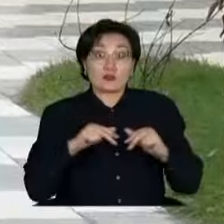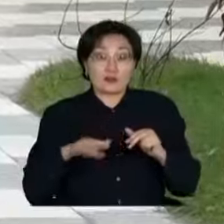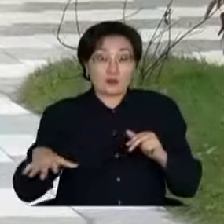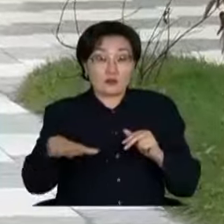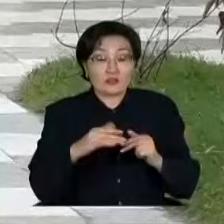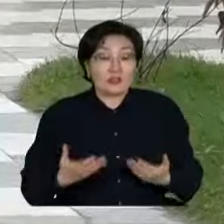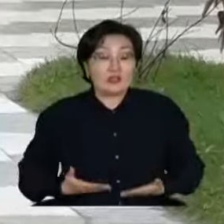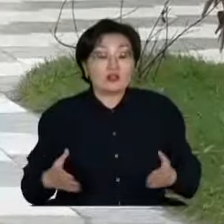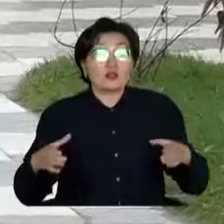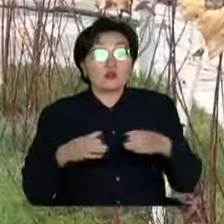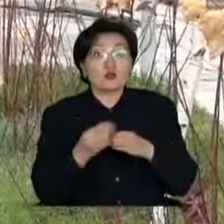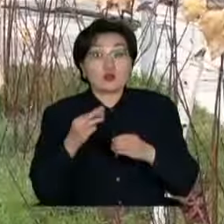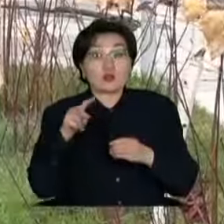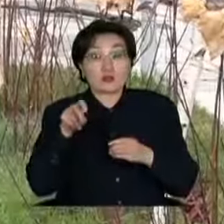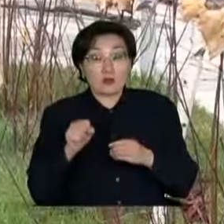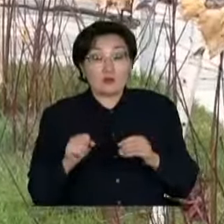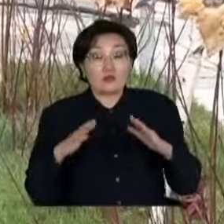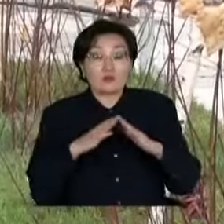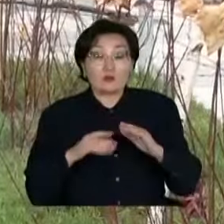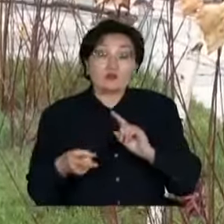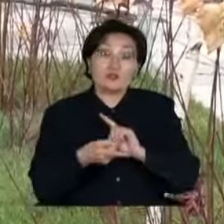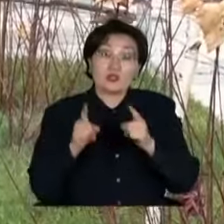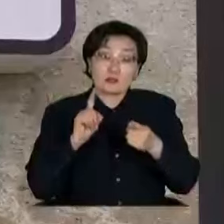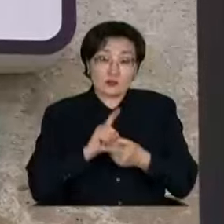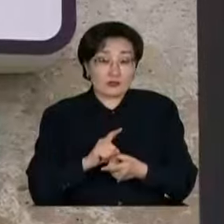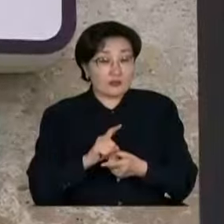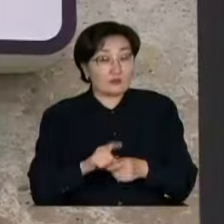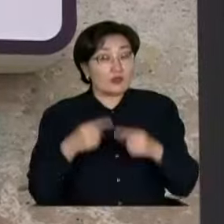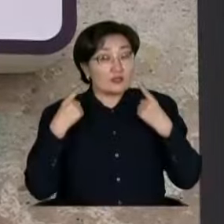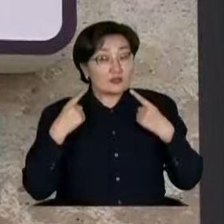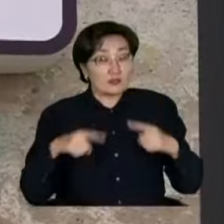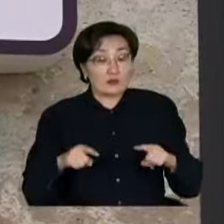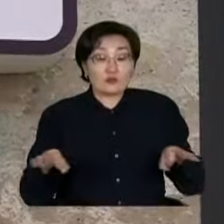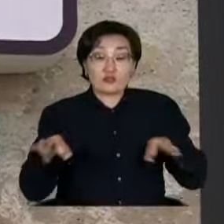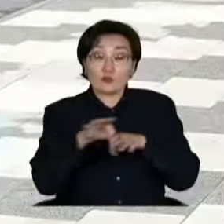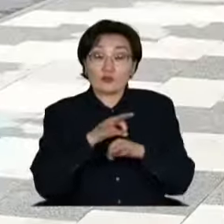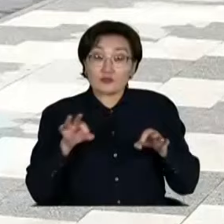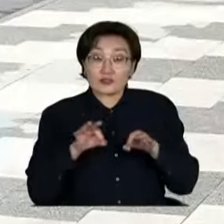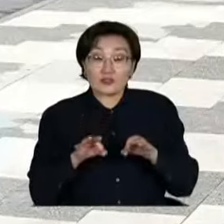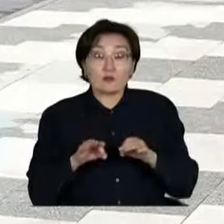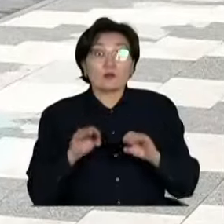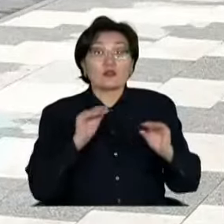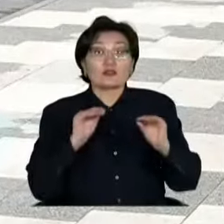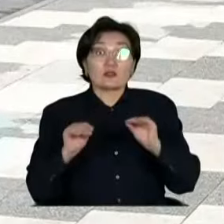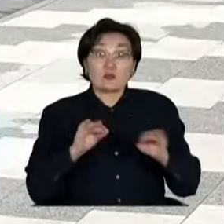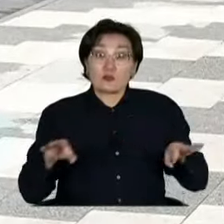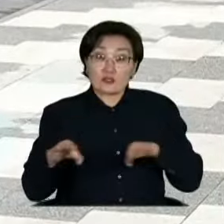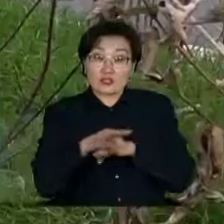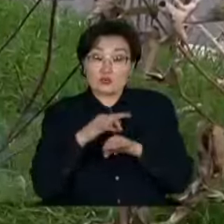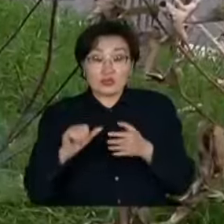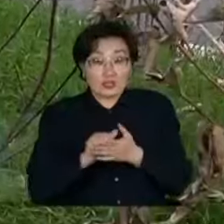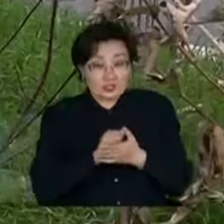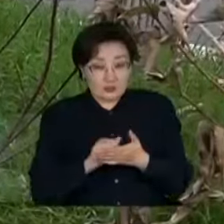в жилом комплексе «Шугыла». Двор преображается на глазах. Уникальность этого проекта в том, что в составлении эскиза и